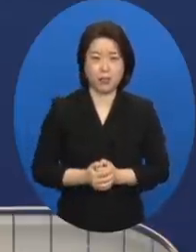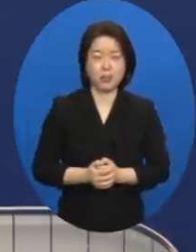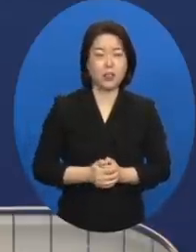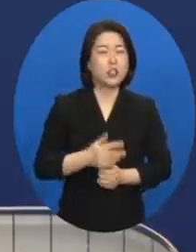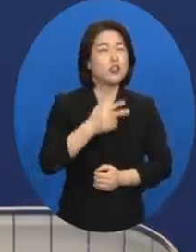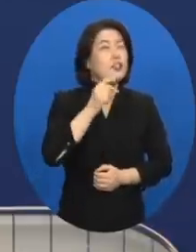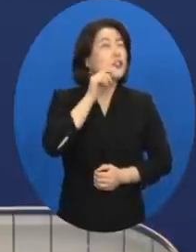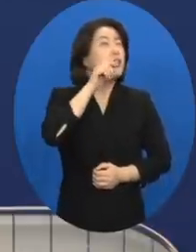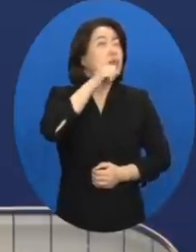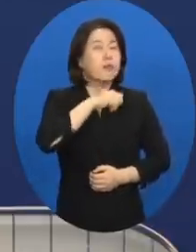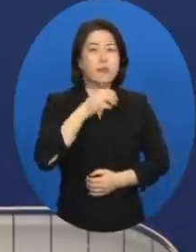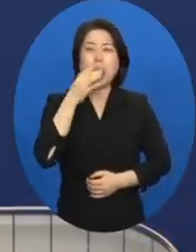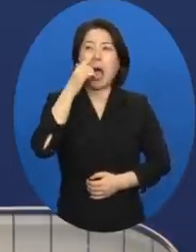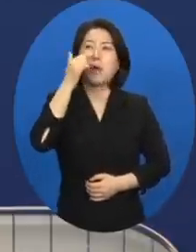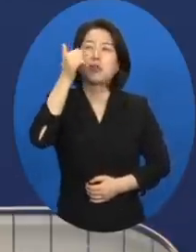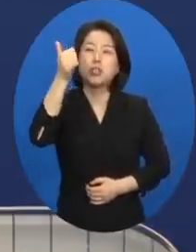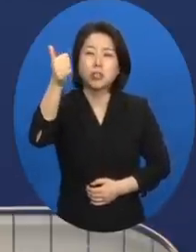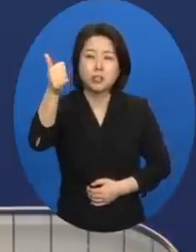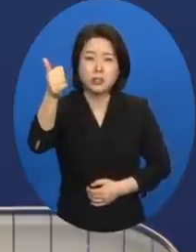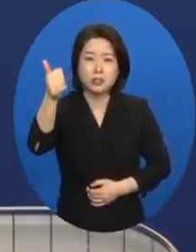아버지